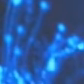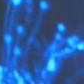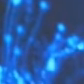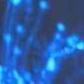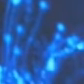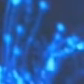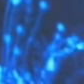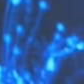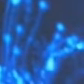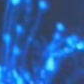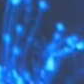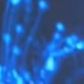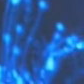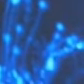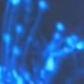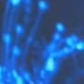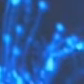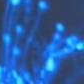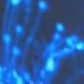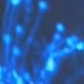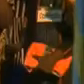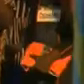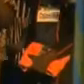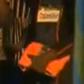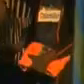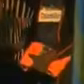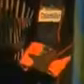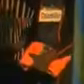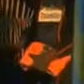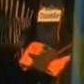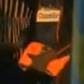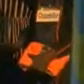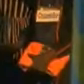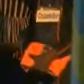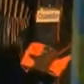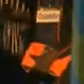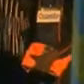au nom de jésus nous prions